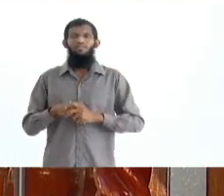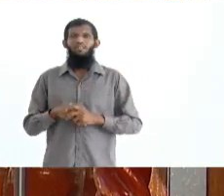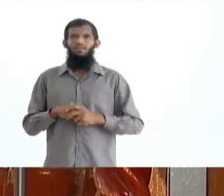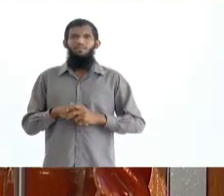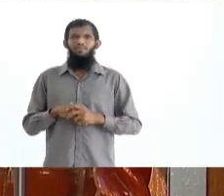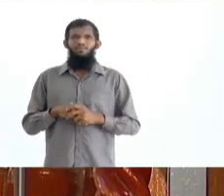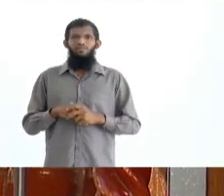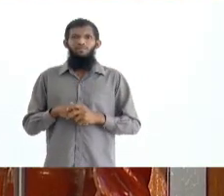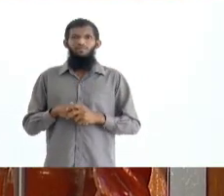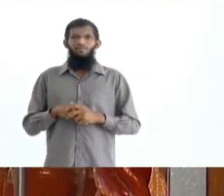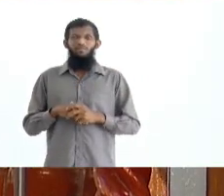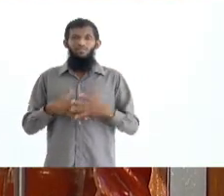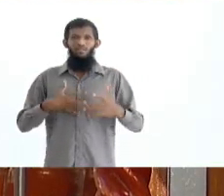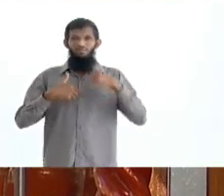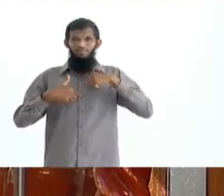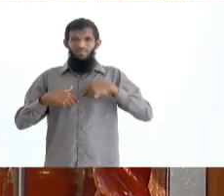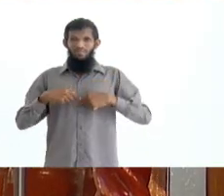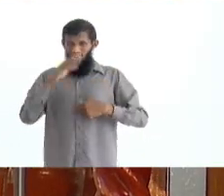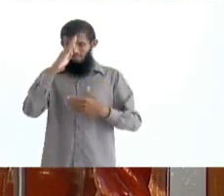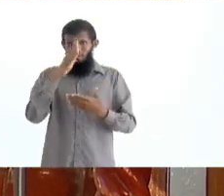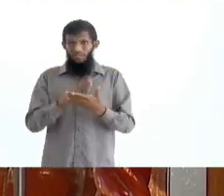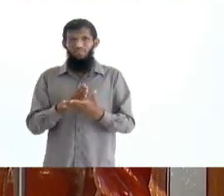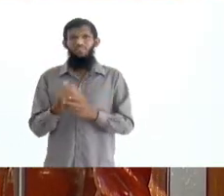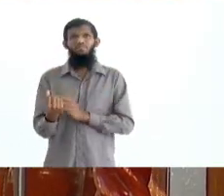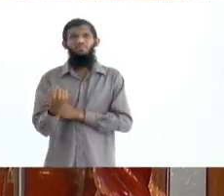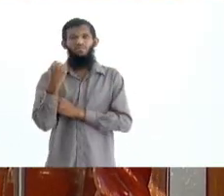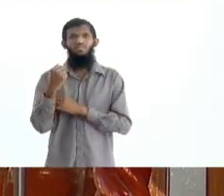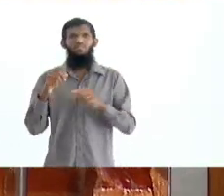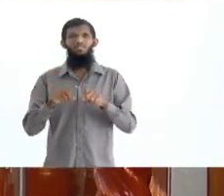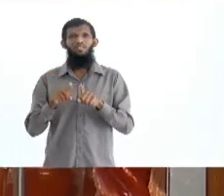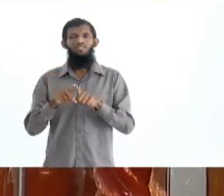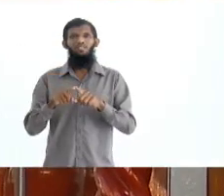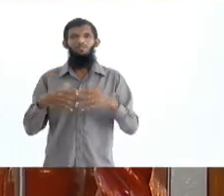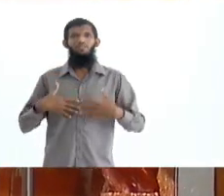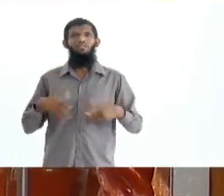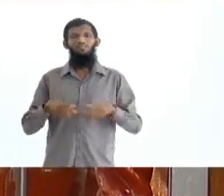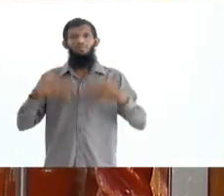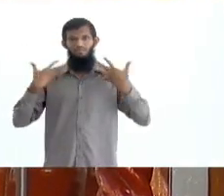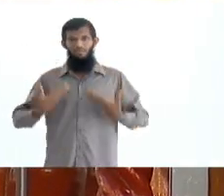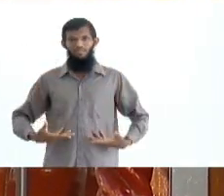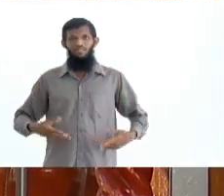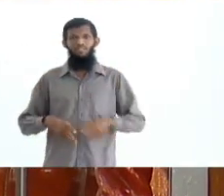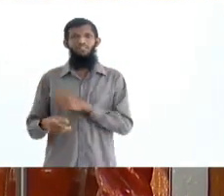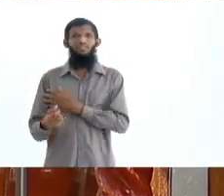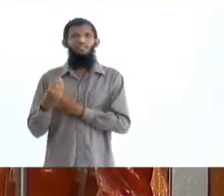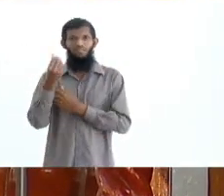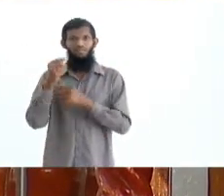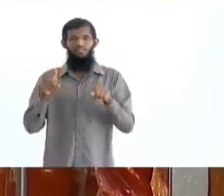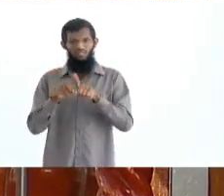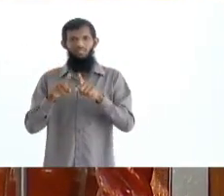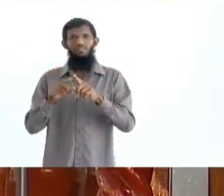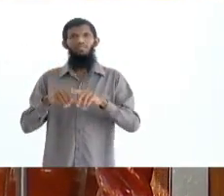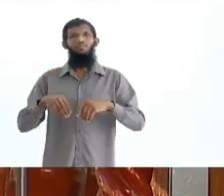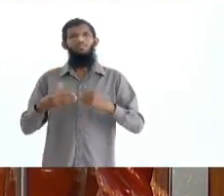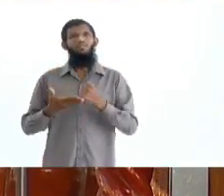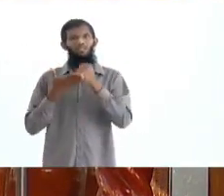ಹರುದನ ಇಮಾನ್ ತೆರಿ ಜುವಾನು ನಕಿ ಎಮೀಹುಂಗೆ ನಫ್ಸಾ ಮುದಲುಂ ವೆಸ್ ದೀನ ಕೌಮಟ್ಟಕ ಕುರ್ಬಾನ್ ವಾನೆ